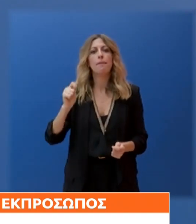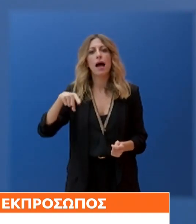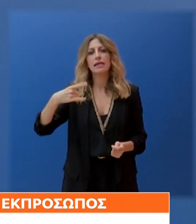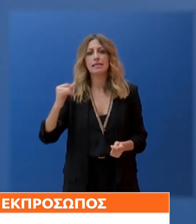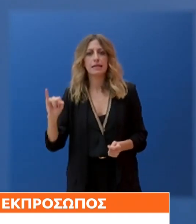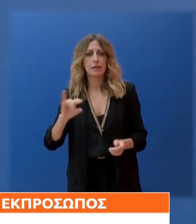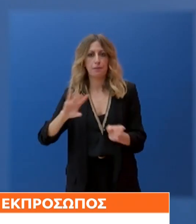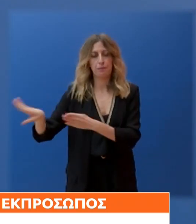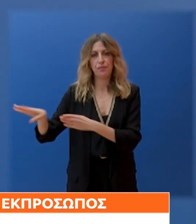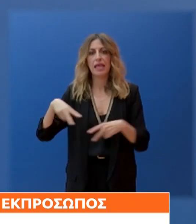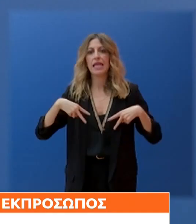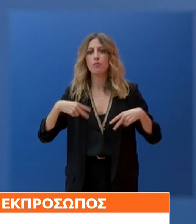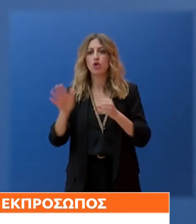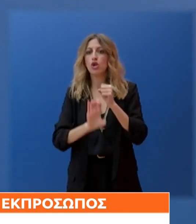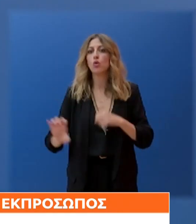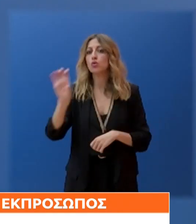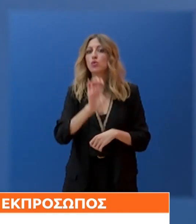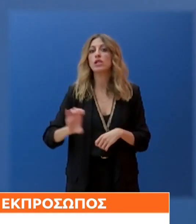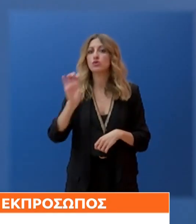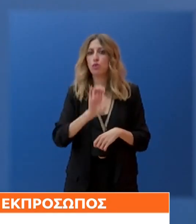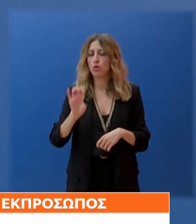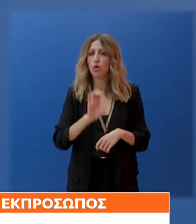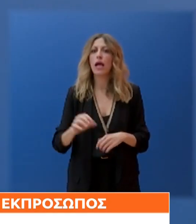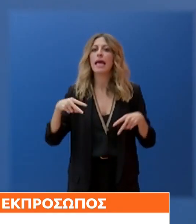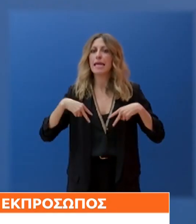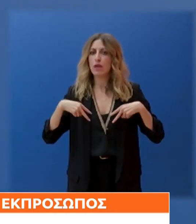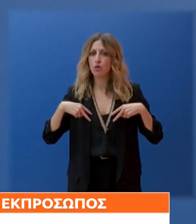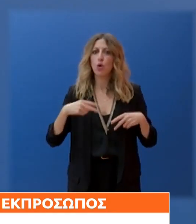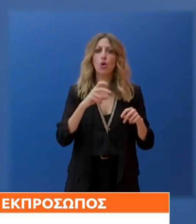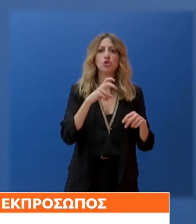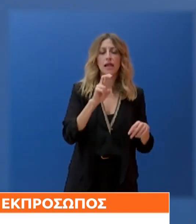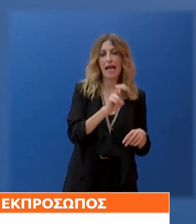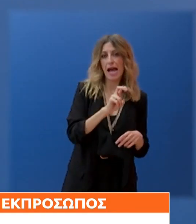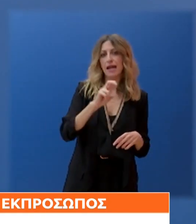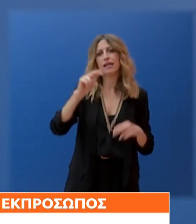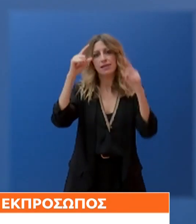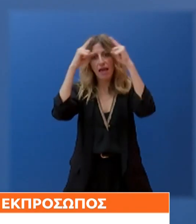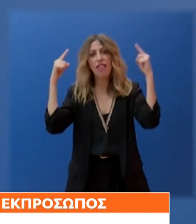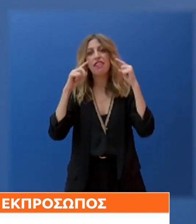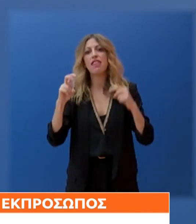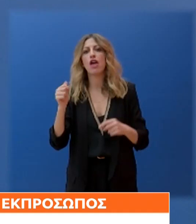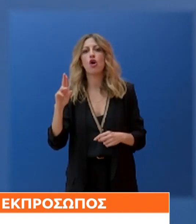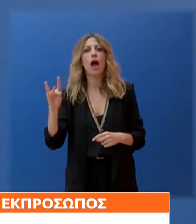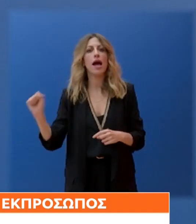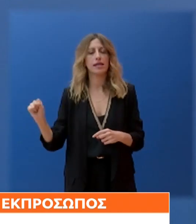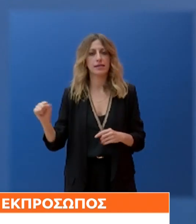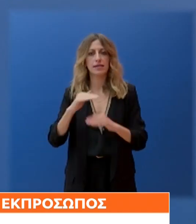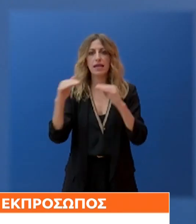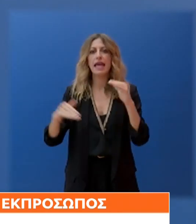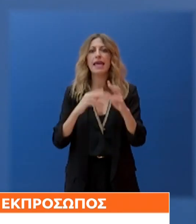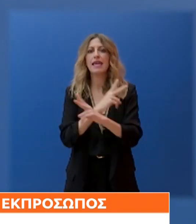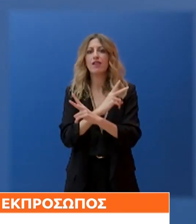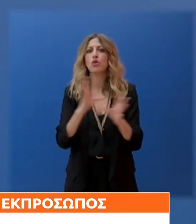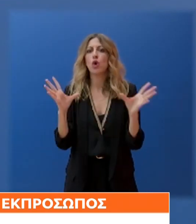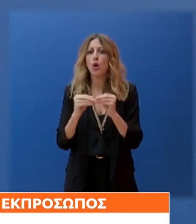Τουρισμού. Υπουργός Χάρης Θεοχάρης. Υφυπουργός Αρμόδια για θέματα τουριστικής εκπαίδευσης και ειδικών μορφών